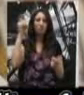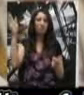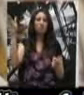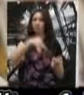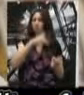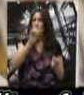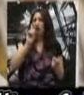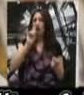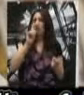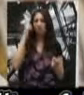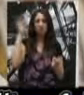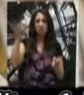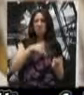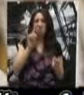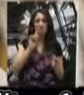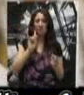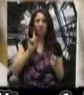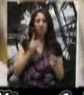عارفين نهايته،